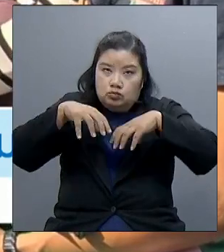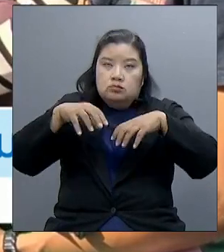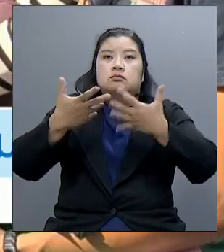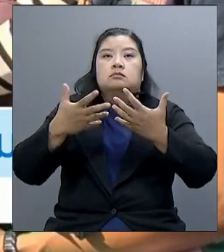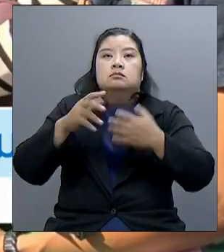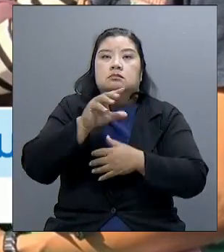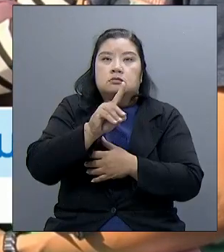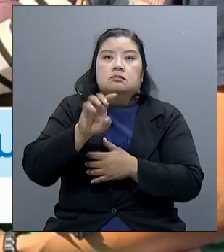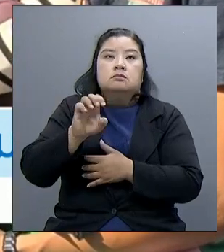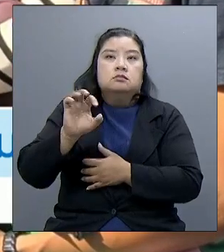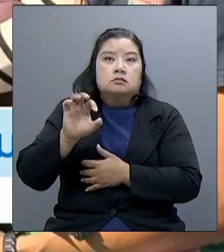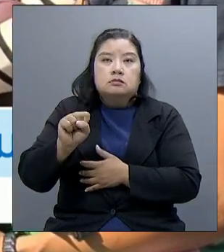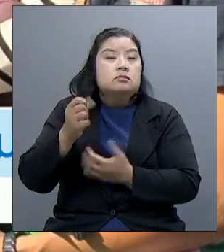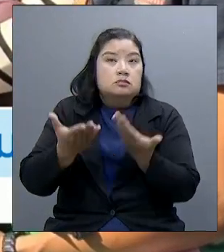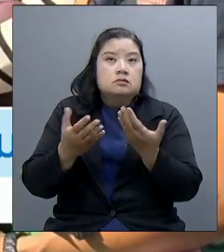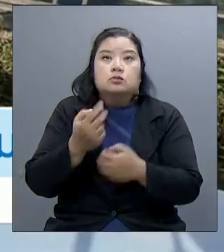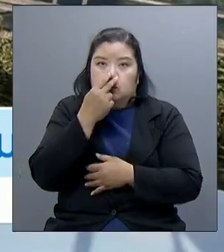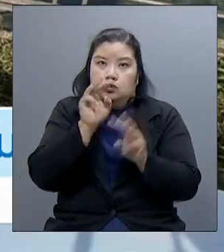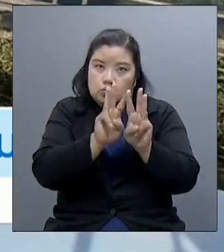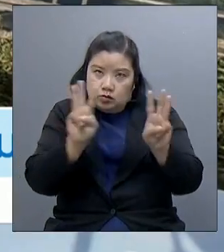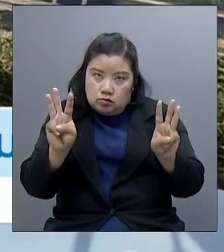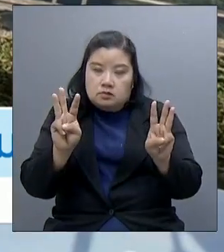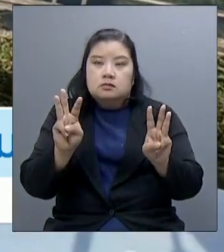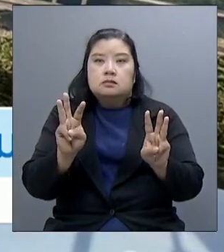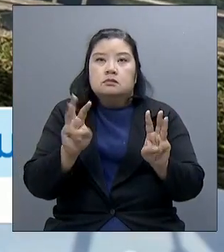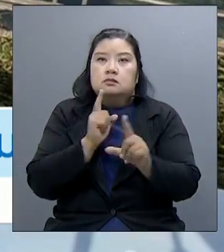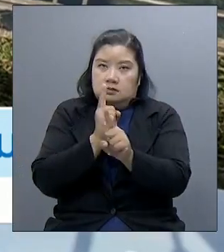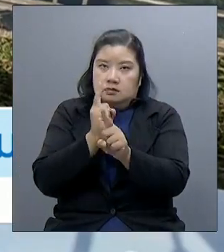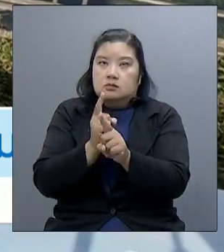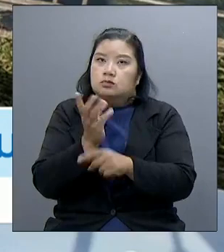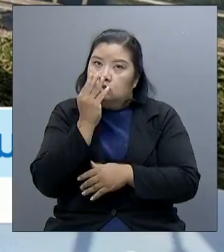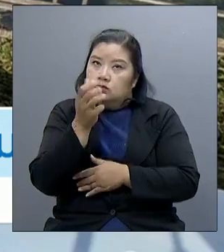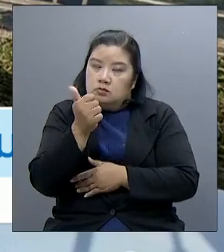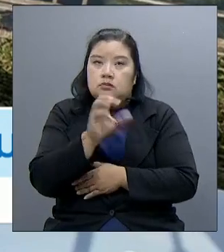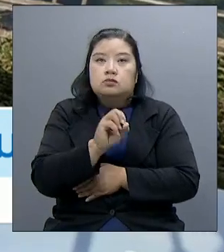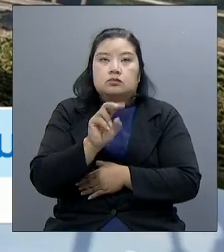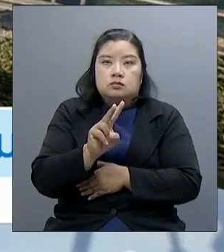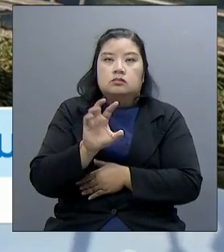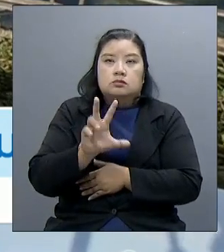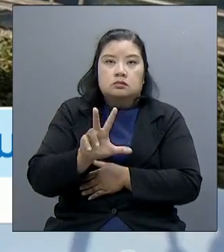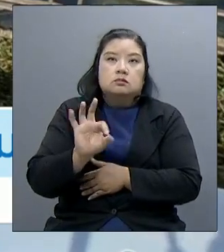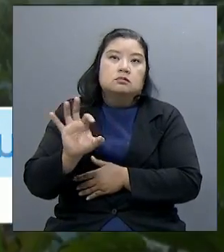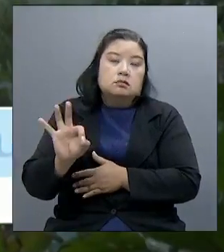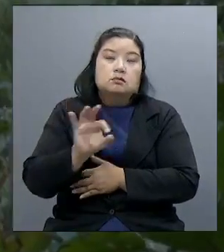สามารถตดตามได้ที่เว็ไต์ www.tmd.go.thหรอโทรที่ 02-399-4547 ครบ